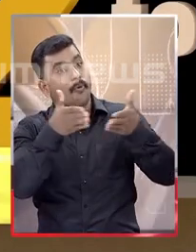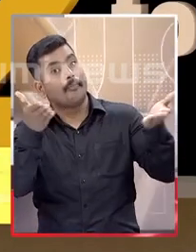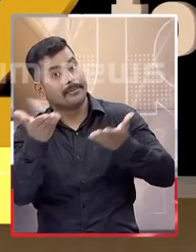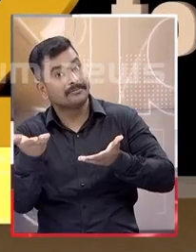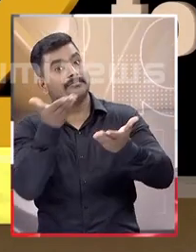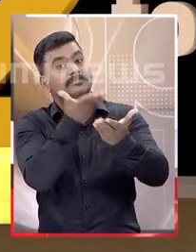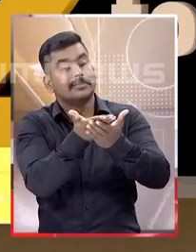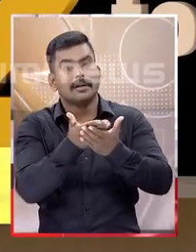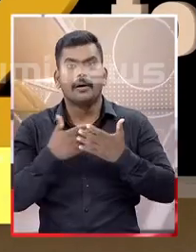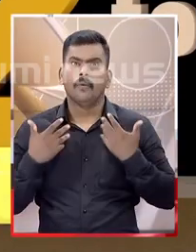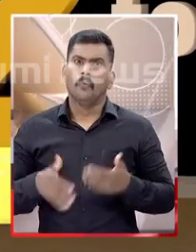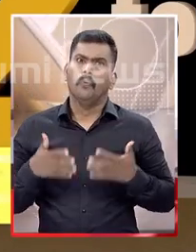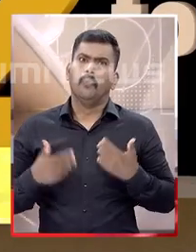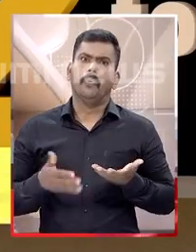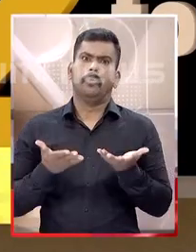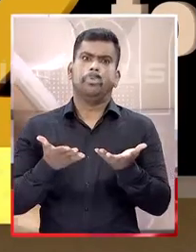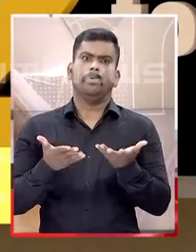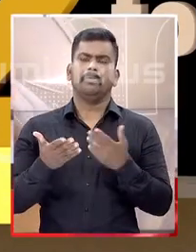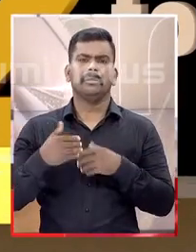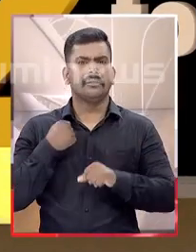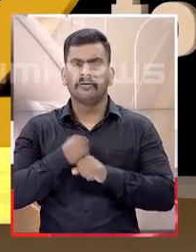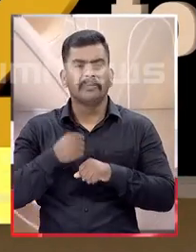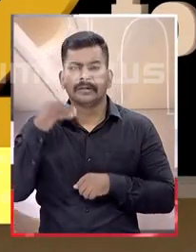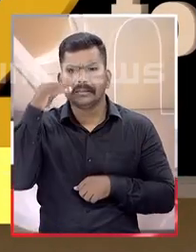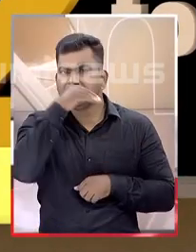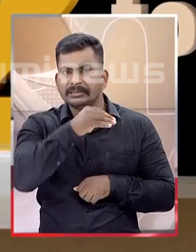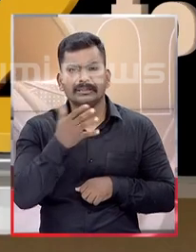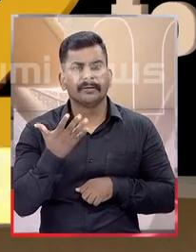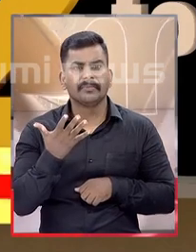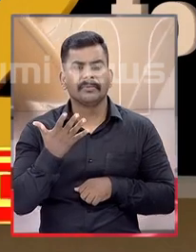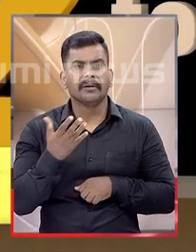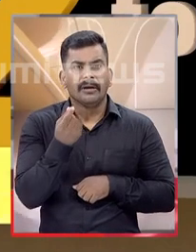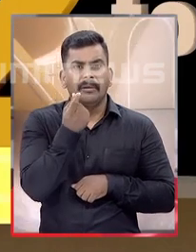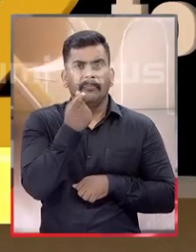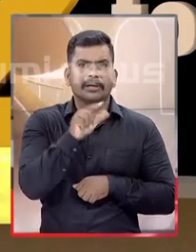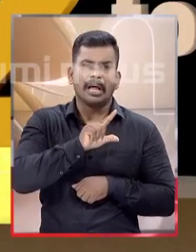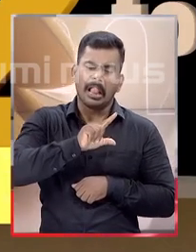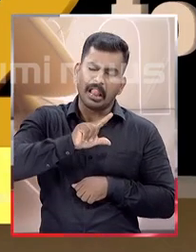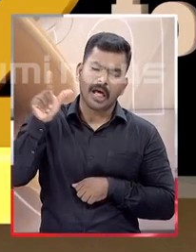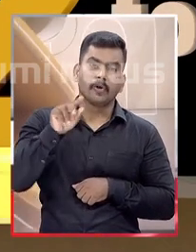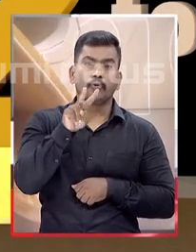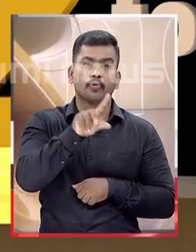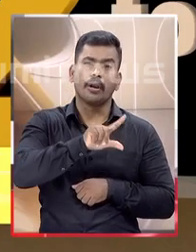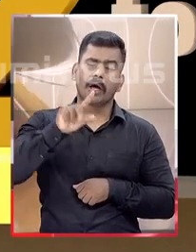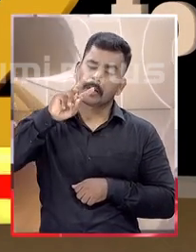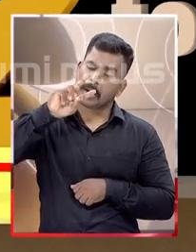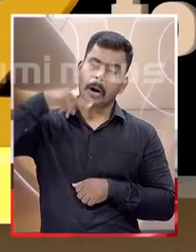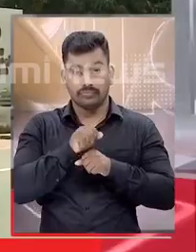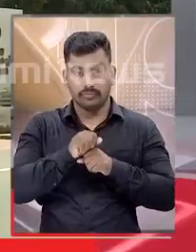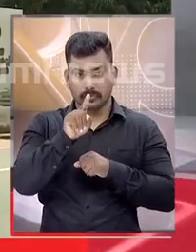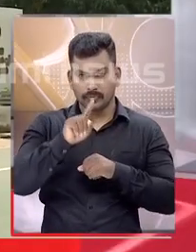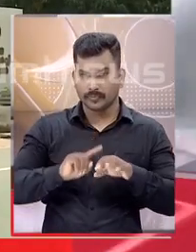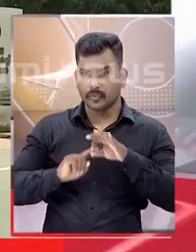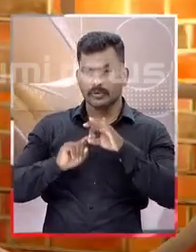എത്രയോ സംവിധാനങ്ങളെ നമ്മൾ തീറ്റിപ്പോറ്റുന്നു. ഒരു ഉളുപ്പമില്ലാതെ ഒരു ശുപാർശ അയക്കുകയാണ് ഇരട്ടി ശമ്പളത്തിലേറെ. ശ്രീ ദിജോ കാപ്പൻ അങ്ങനെയിലേക്ക്